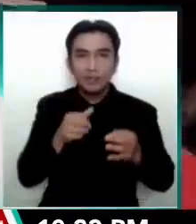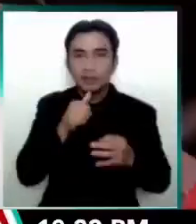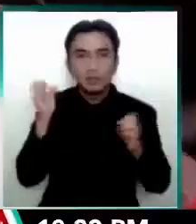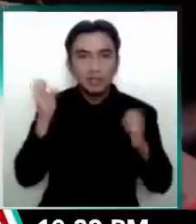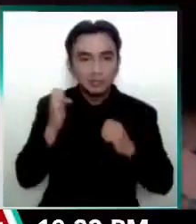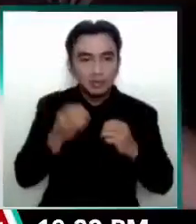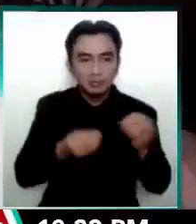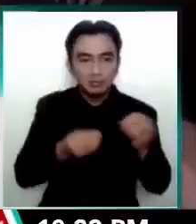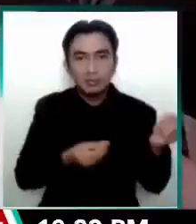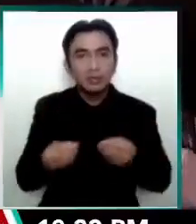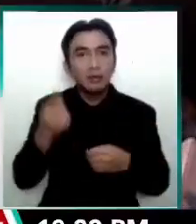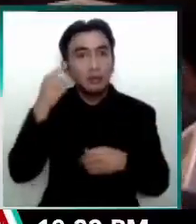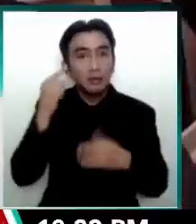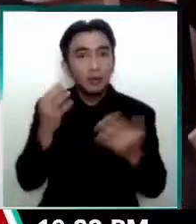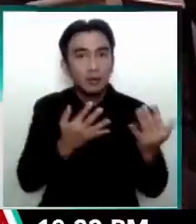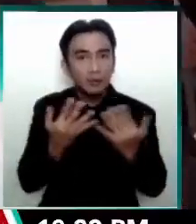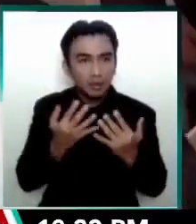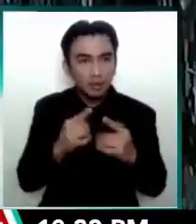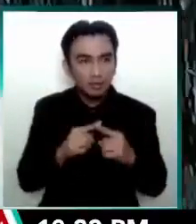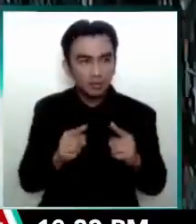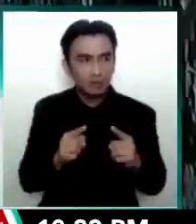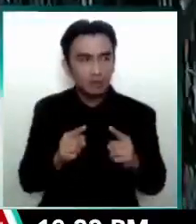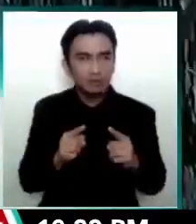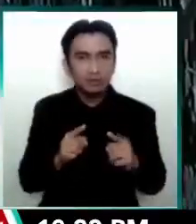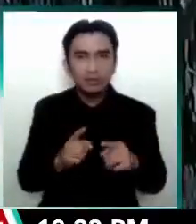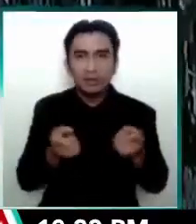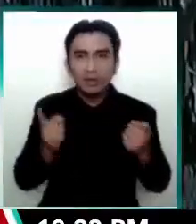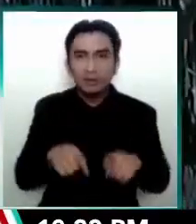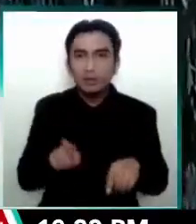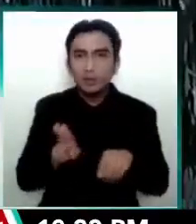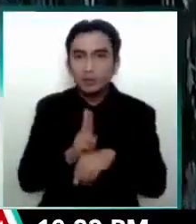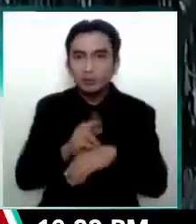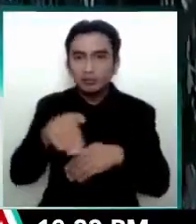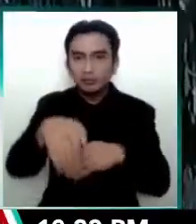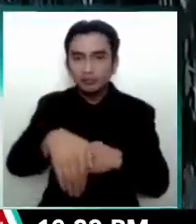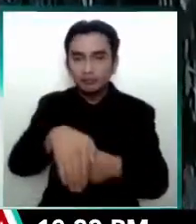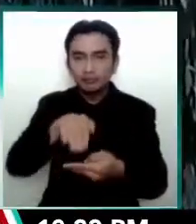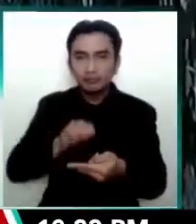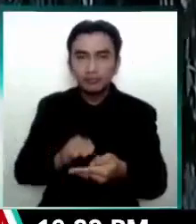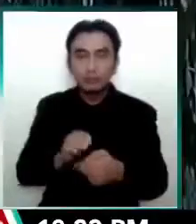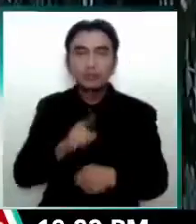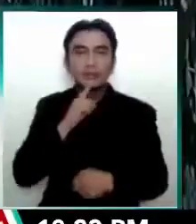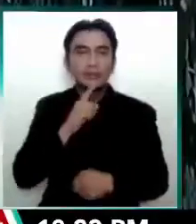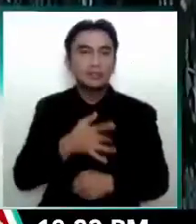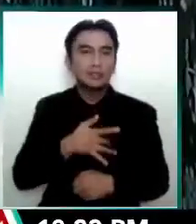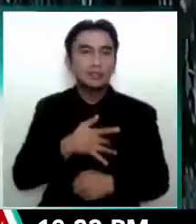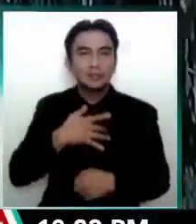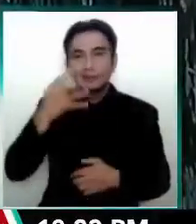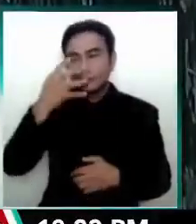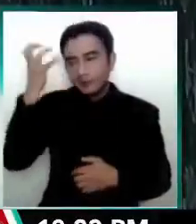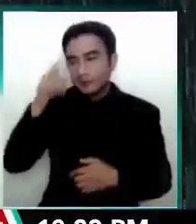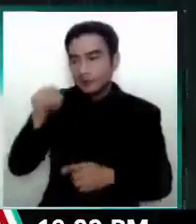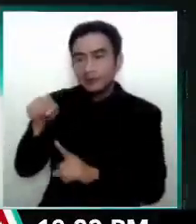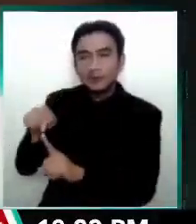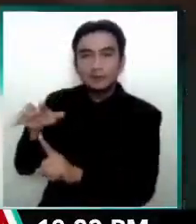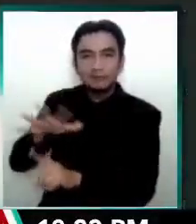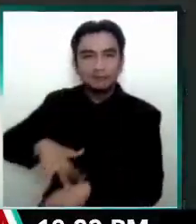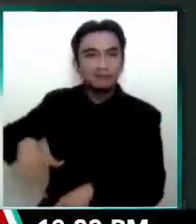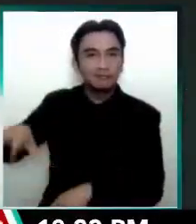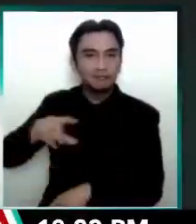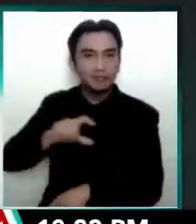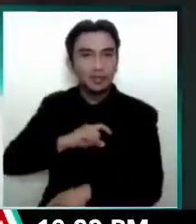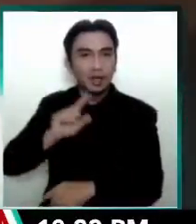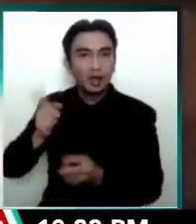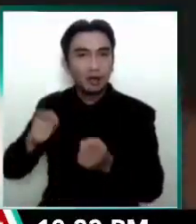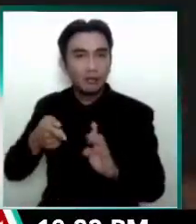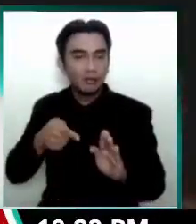birthday niya, yung pala, sa kamatayan niya na yun. Labis ang galit niya sa mga pulis na nakapatay kay Jimboy. Lalo na nang malamang